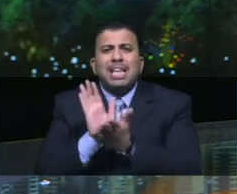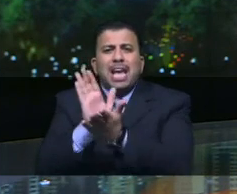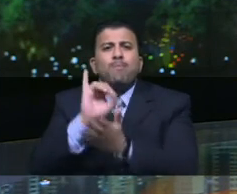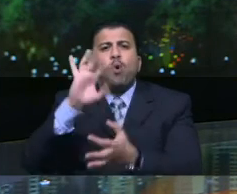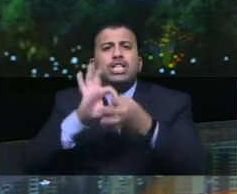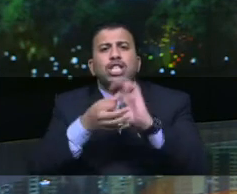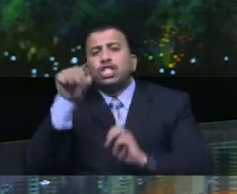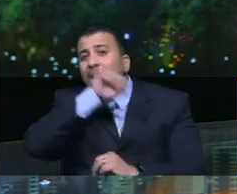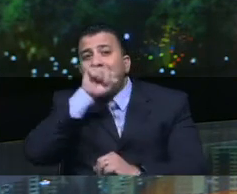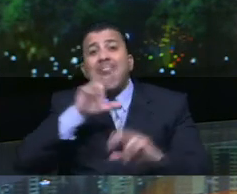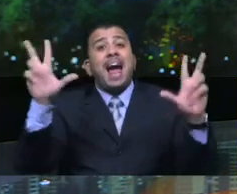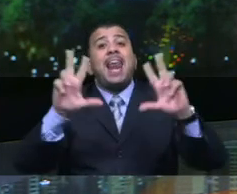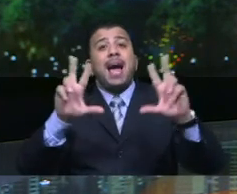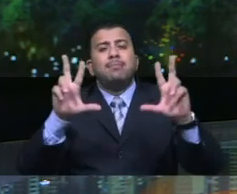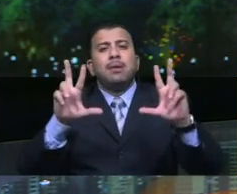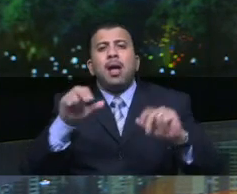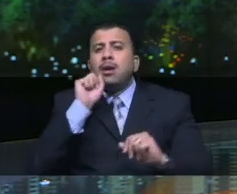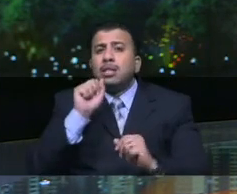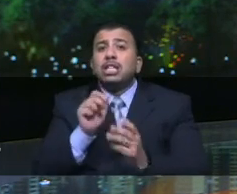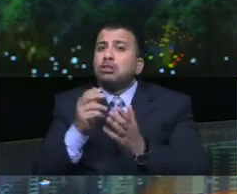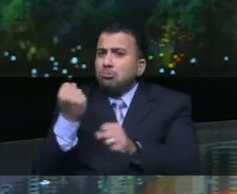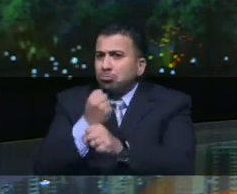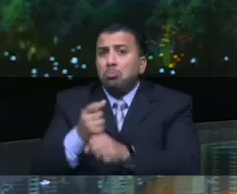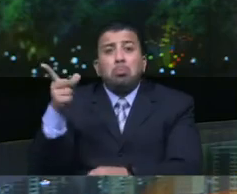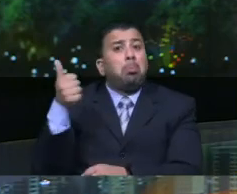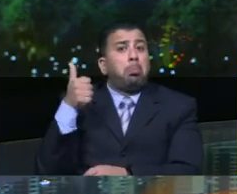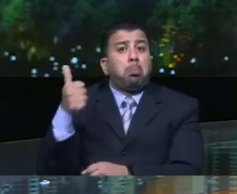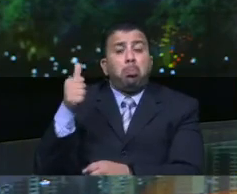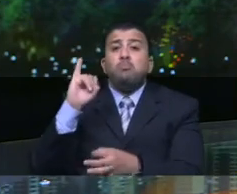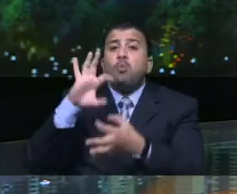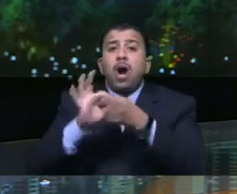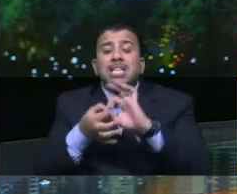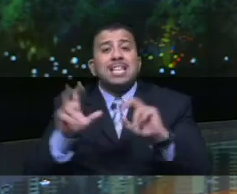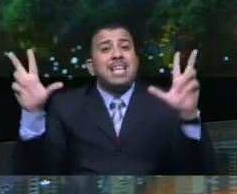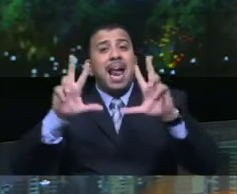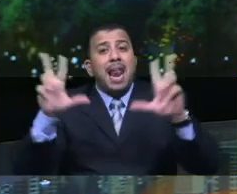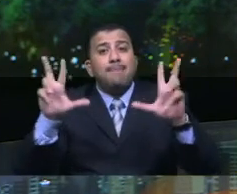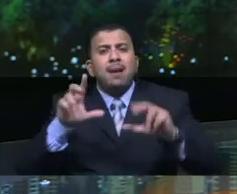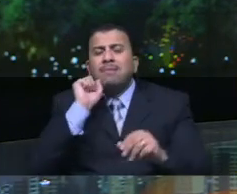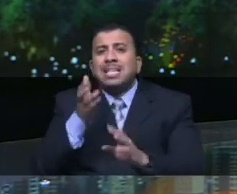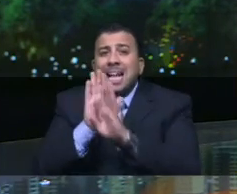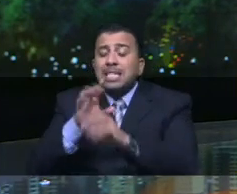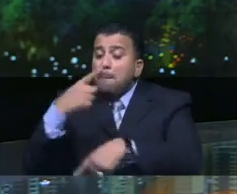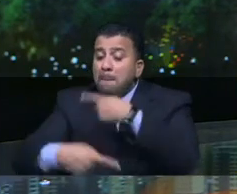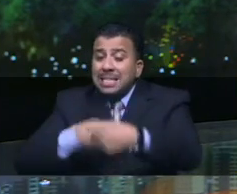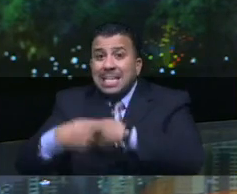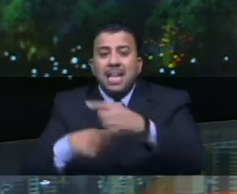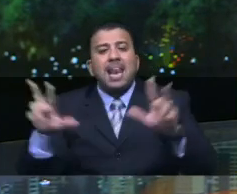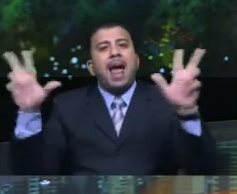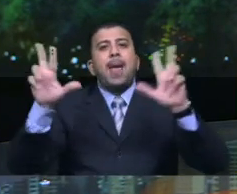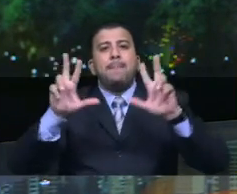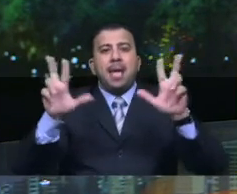تكريم مؤسسة الشارقة للإعلام، وذلك تقديرا لجهود المؤسسات الإعلامية في تعزيز المسيرة